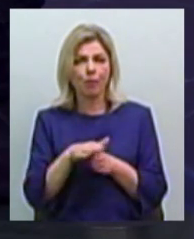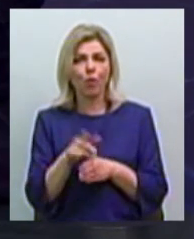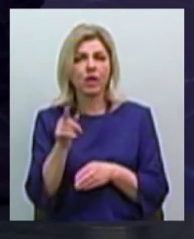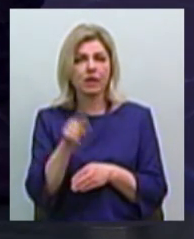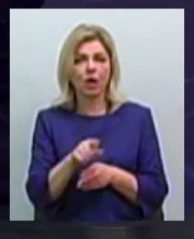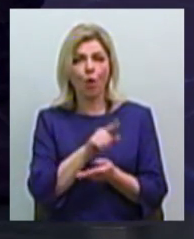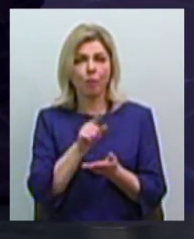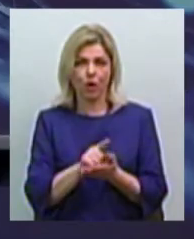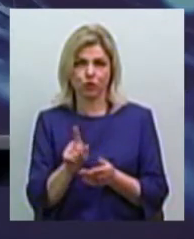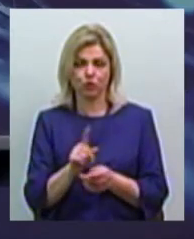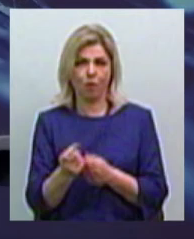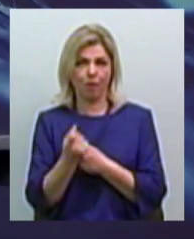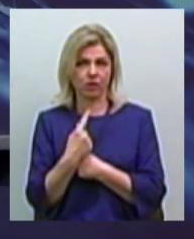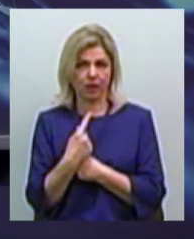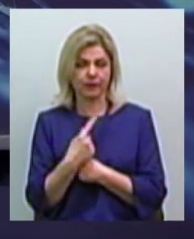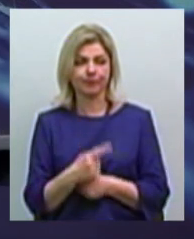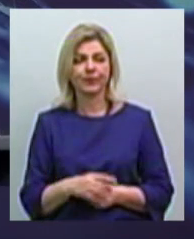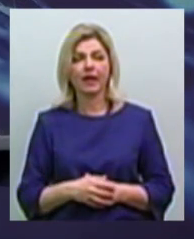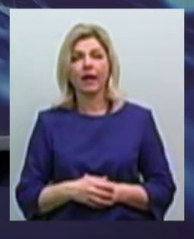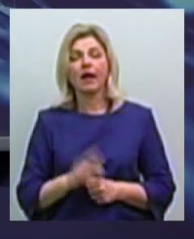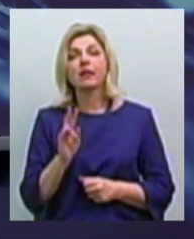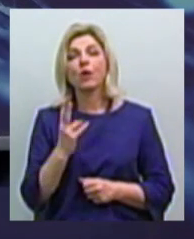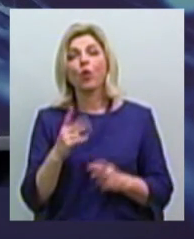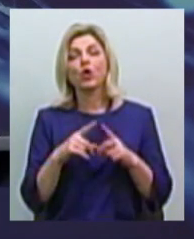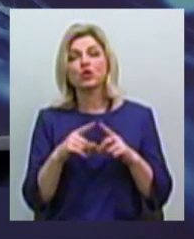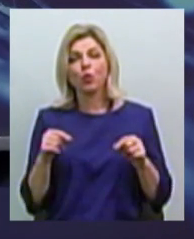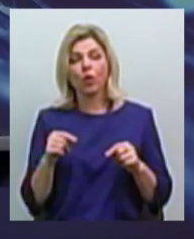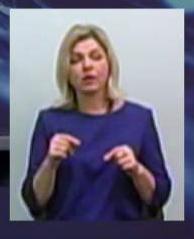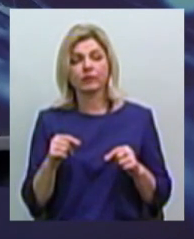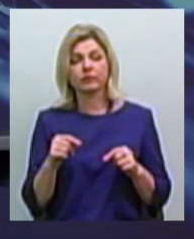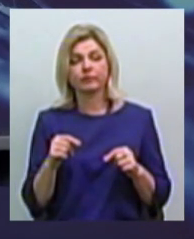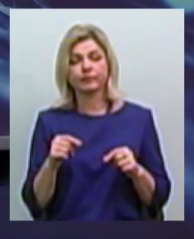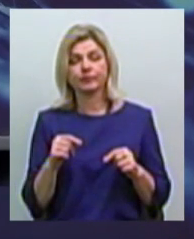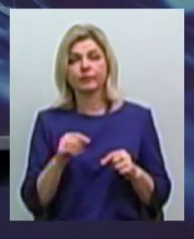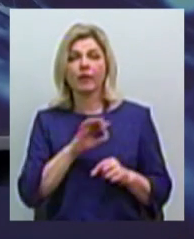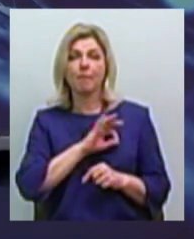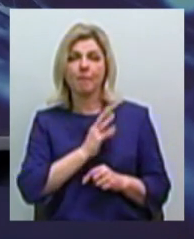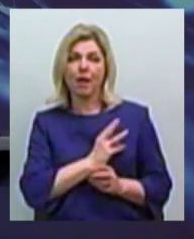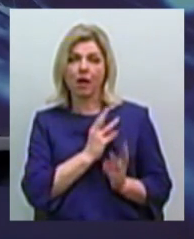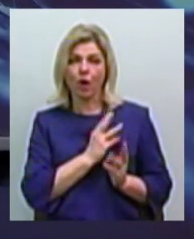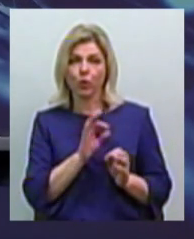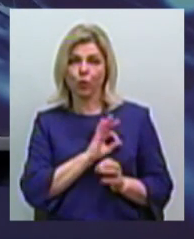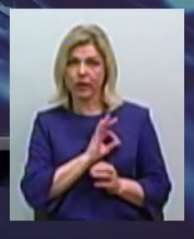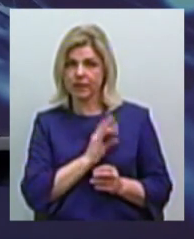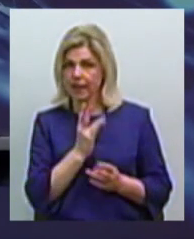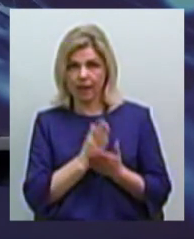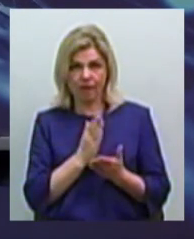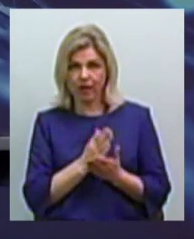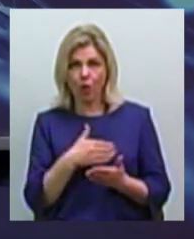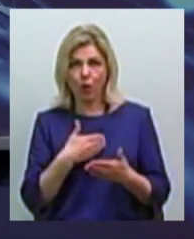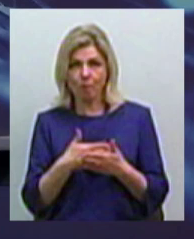які на нас покладені. А Миколаївська школа, цей проєкт Миколаївська школа пара юристів, ще не є громадською